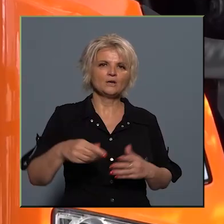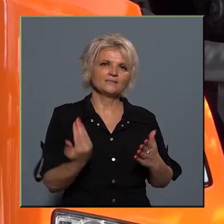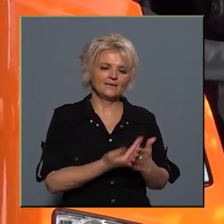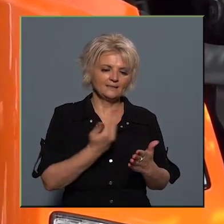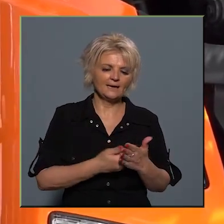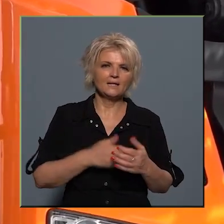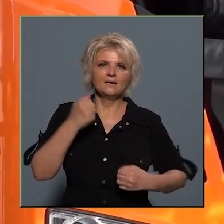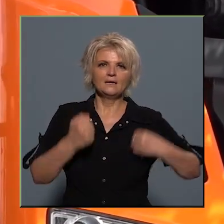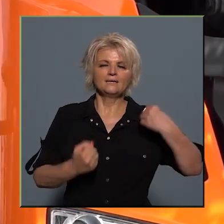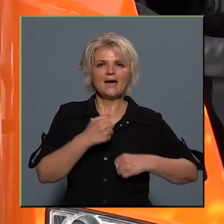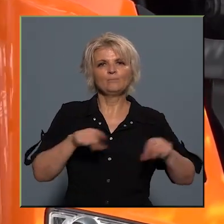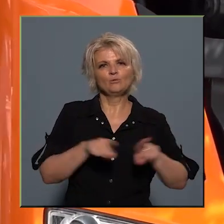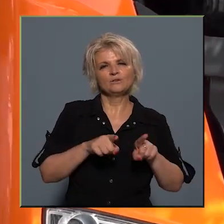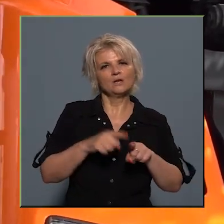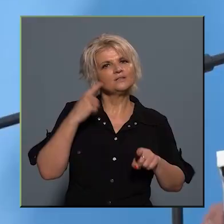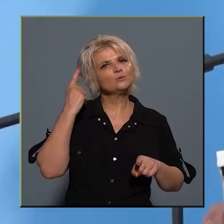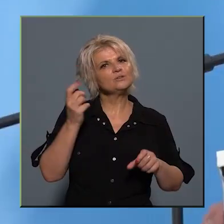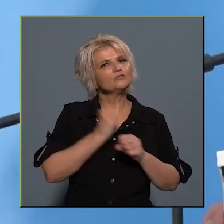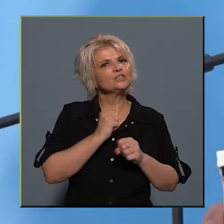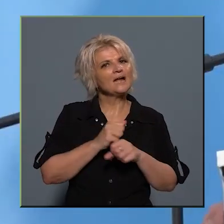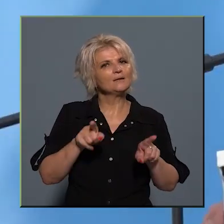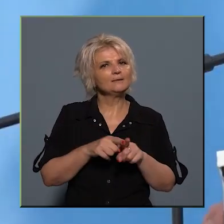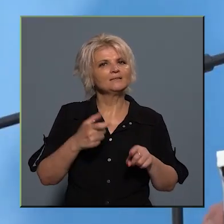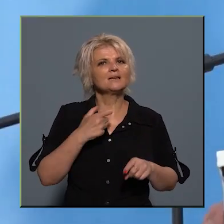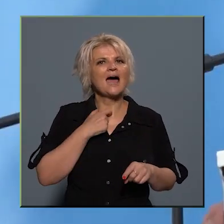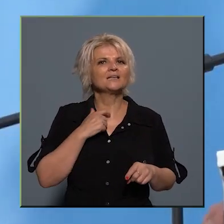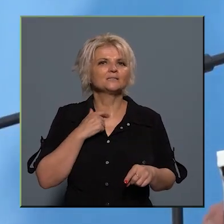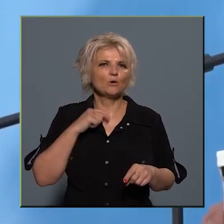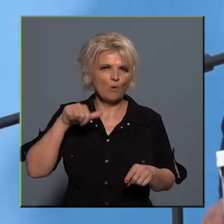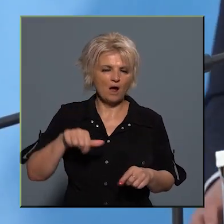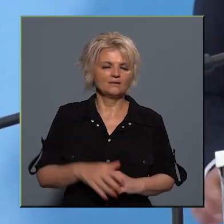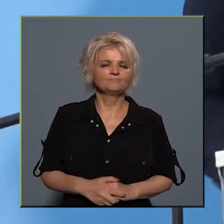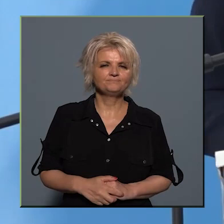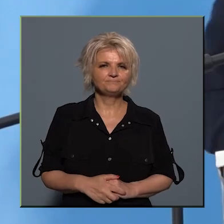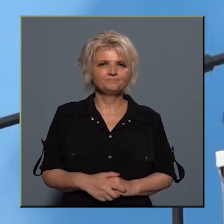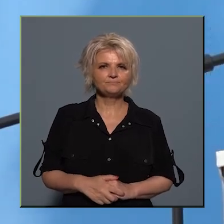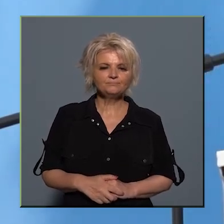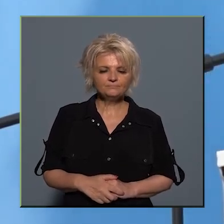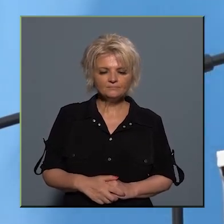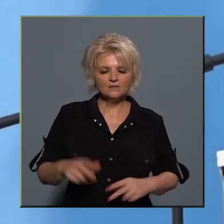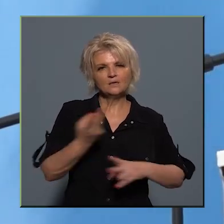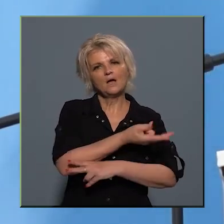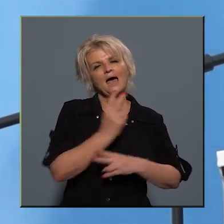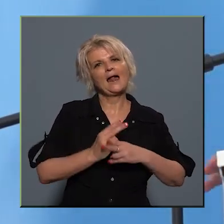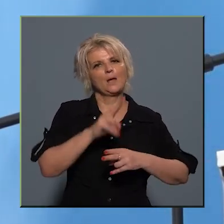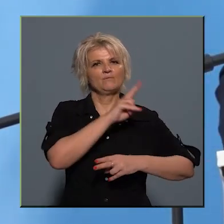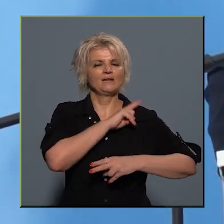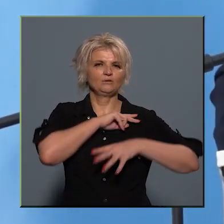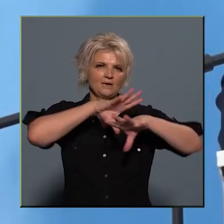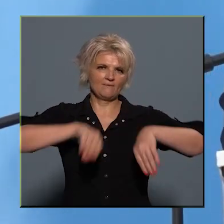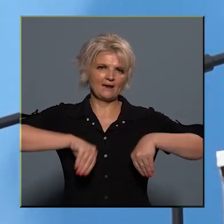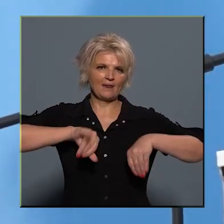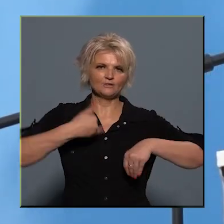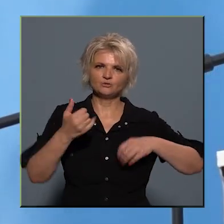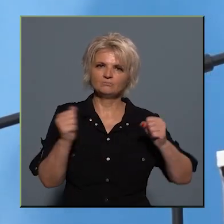ugyanazt tudja, mint egy gázolajos alternatíva. De nem mehetek el a az állami felelősségvállalás mellett se.